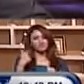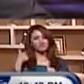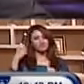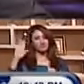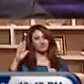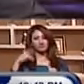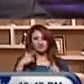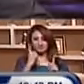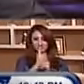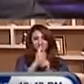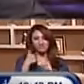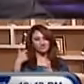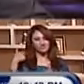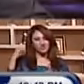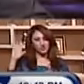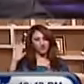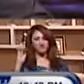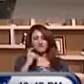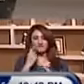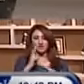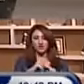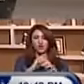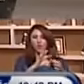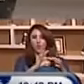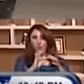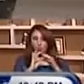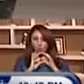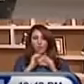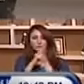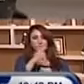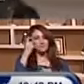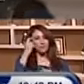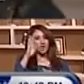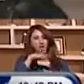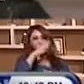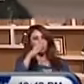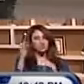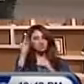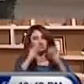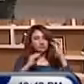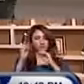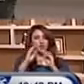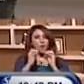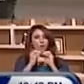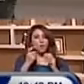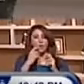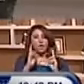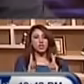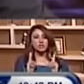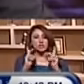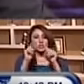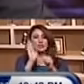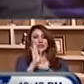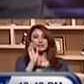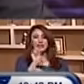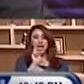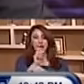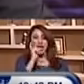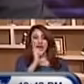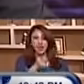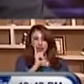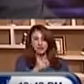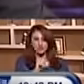كنا أبقى مع حضرتك. الله يخليك. احكي لنا بقى قصة الخطة اللي أنت قدمتها علشان تطور التعليم في مصر.